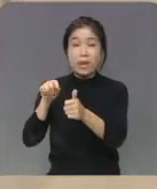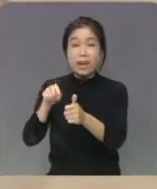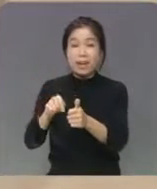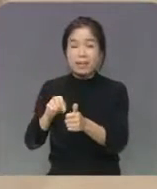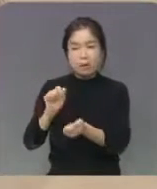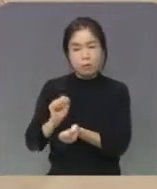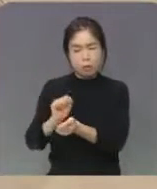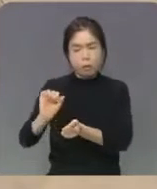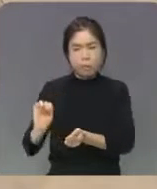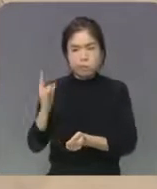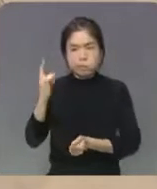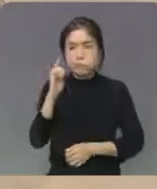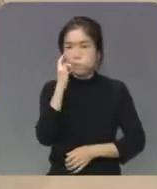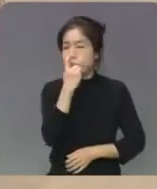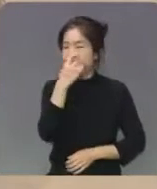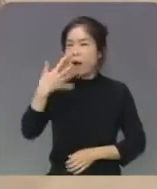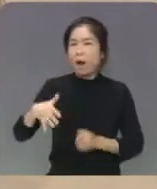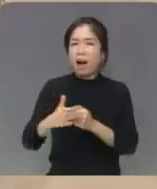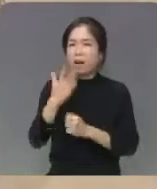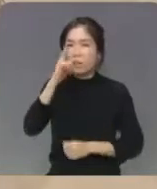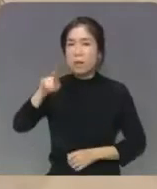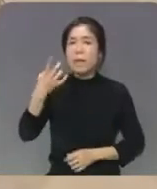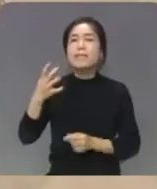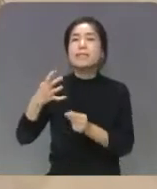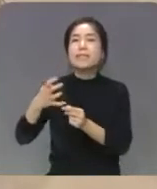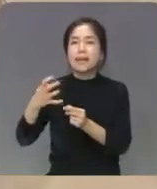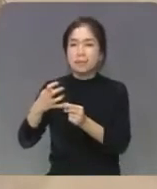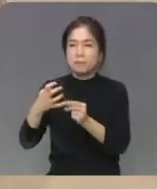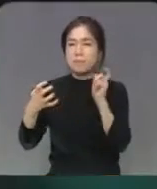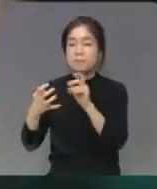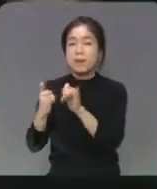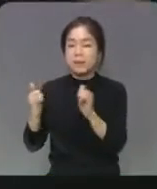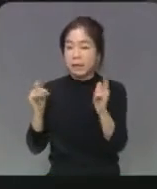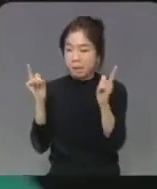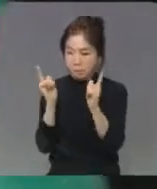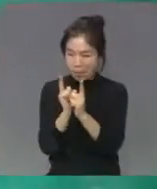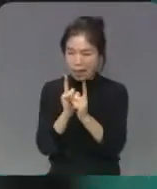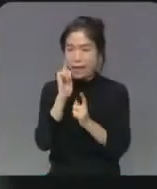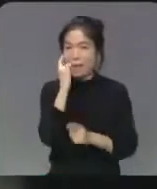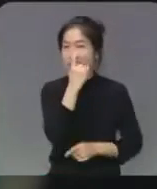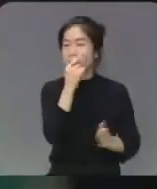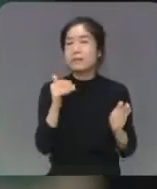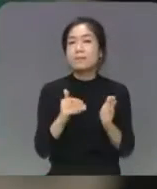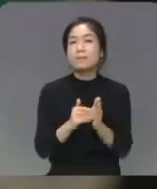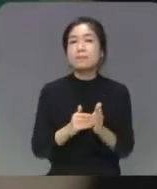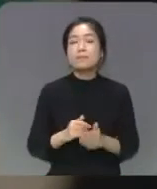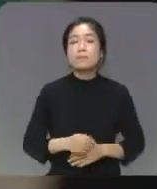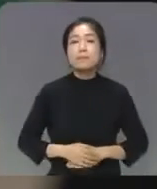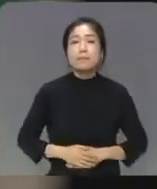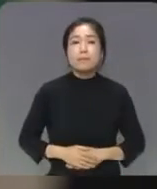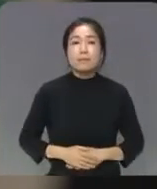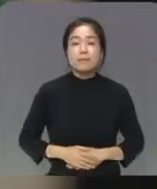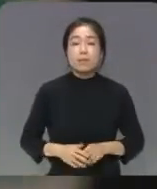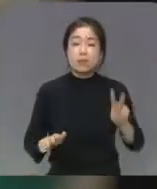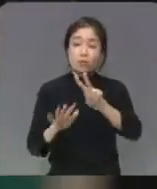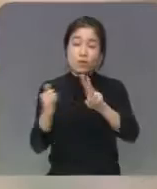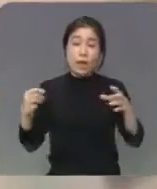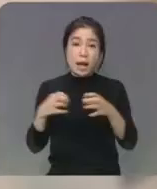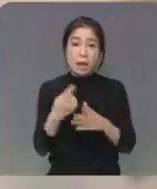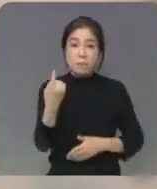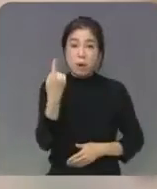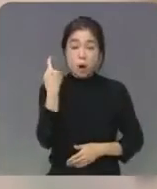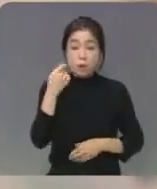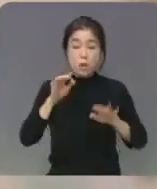감염경로가 확인되지 않는 참 140 번째 바퀴 자와 접촉한 것으로 조사됐습니다 이 두 명을 포함해